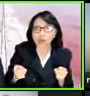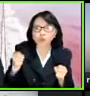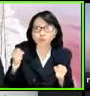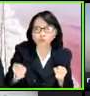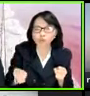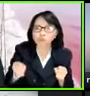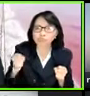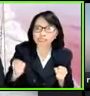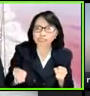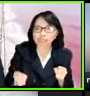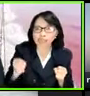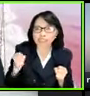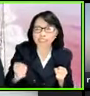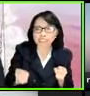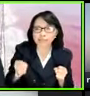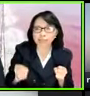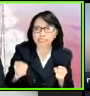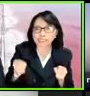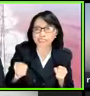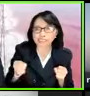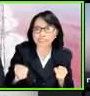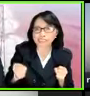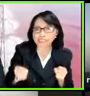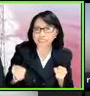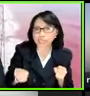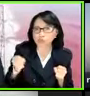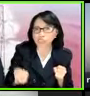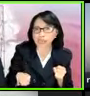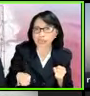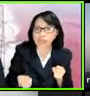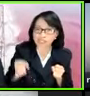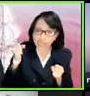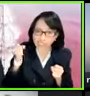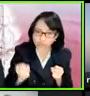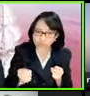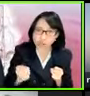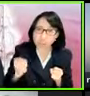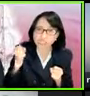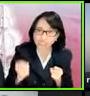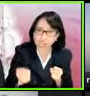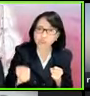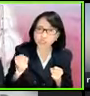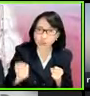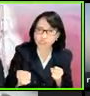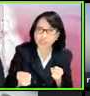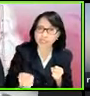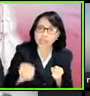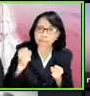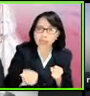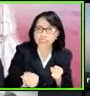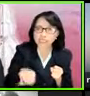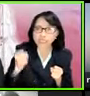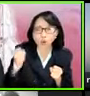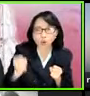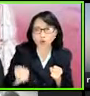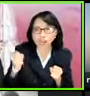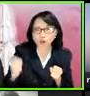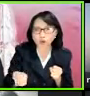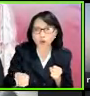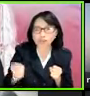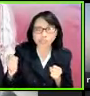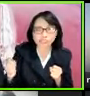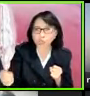Allah untuk memberitakan dispensasi kasih karunia yaitu soundstream bagi